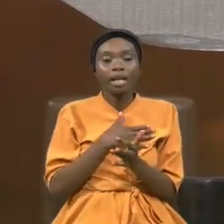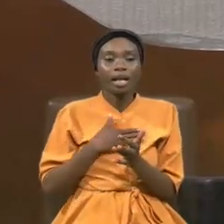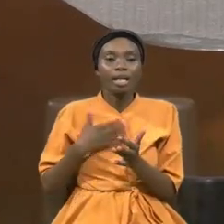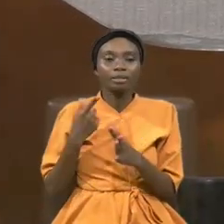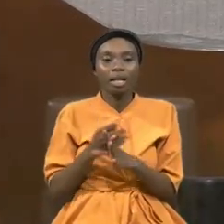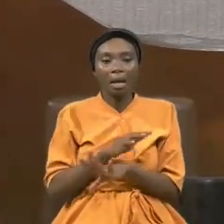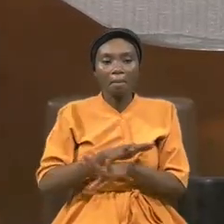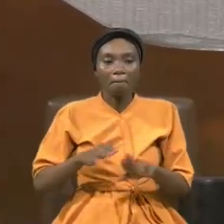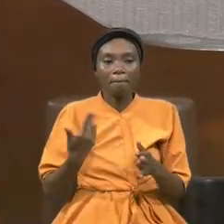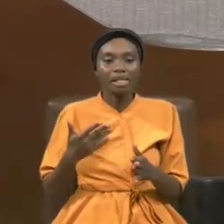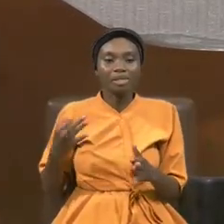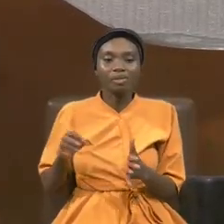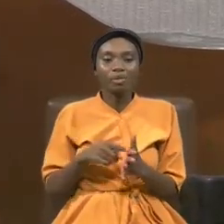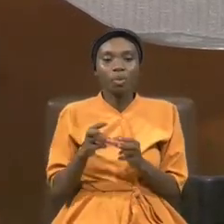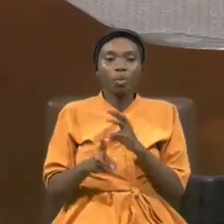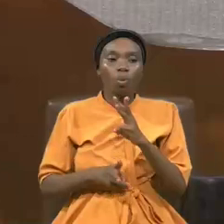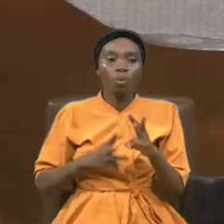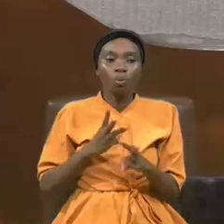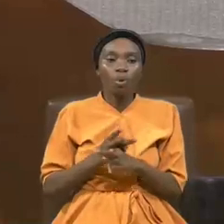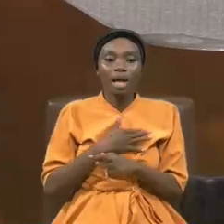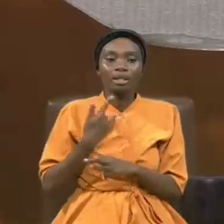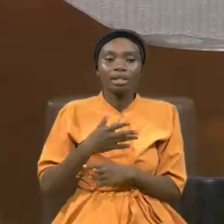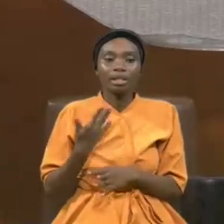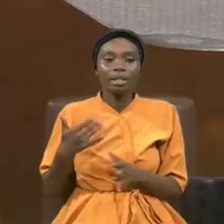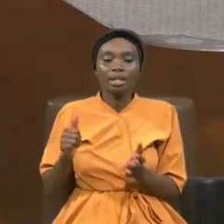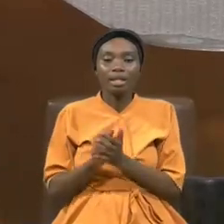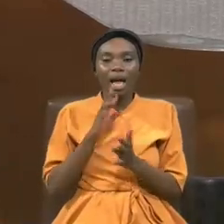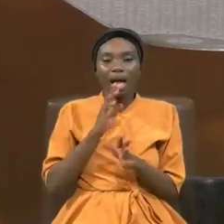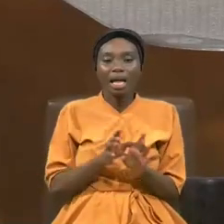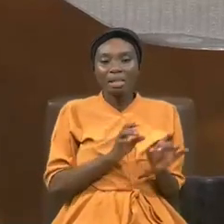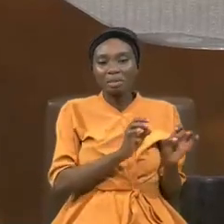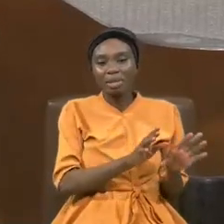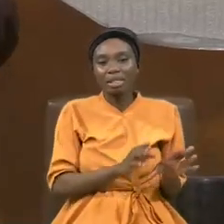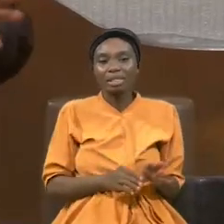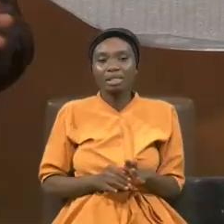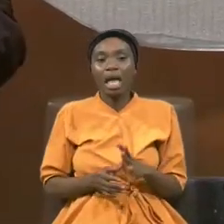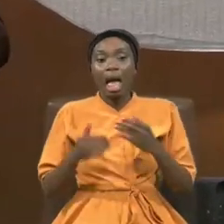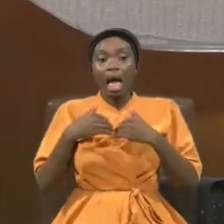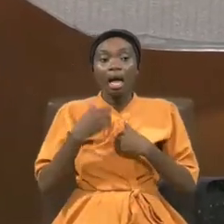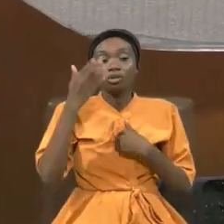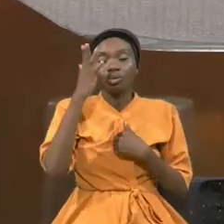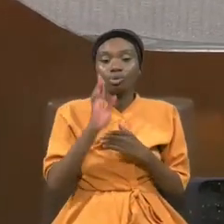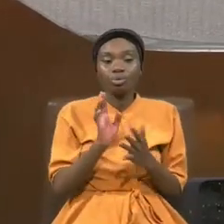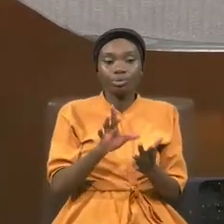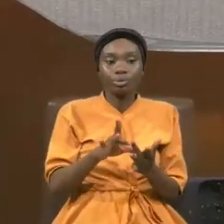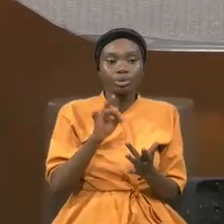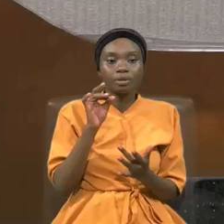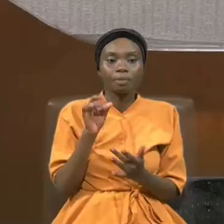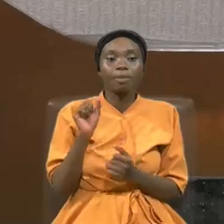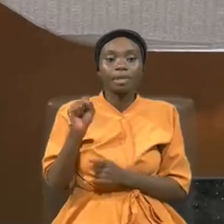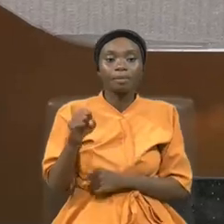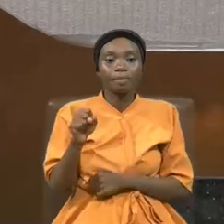Et Dieu a choisi les choses viles du monde et celles qu'on méprise, celles qui ne sont